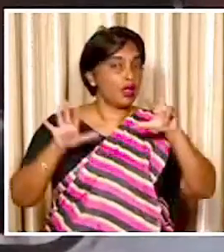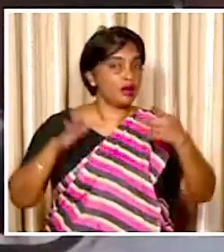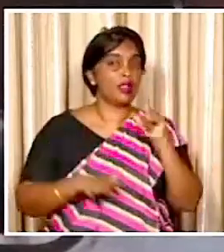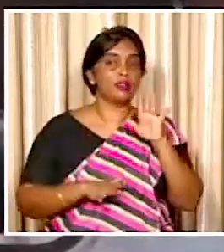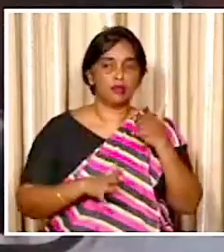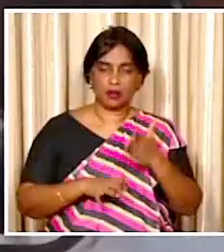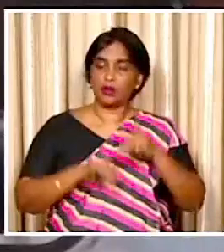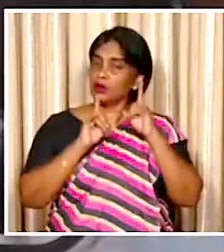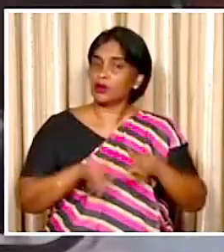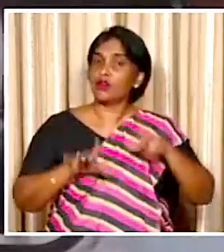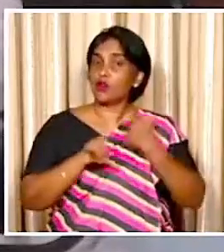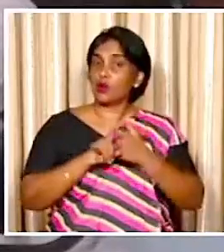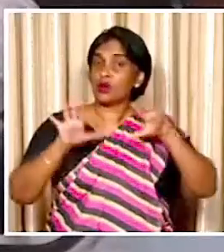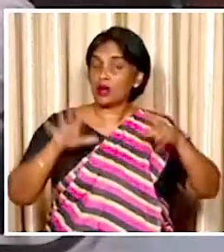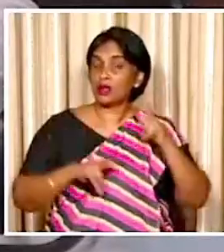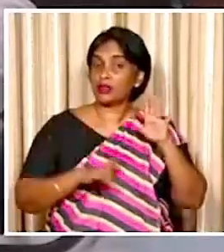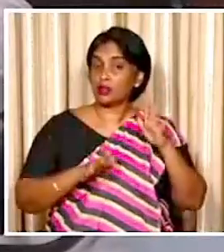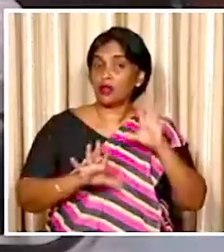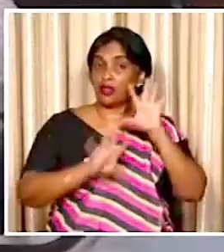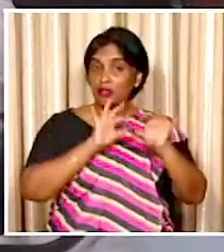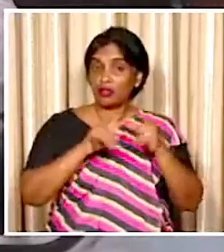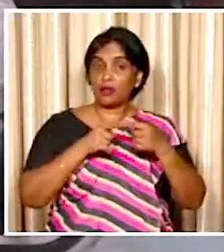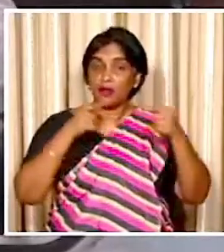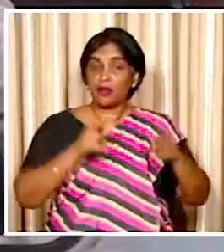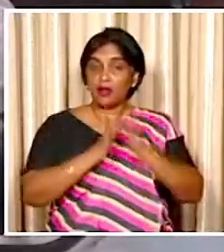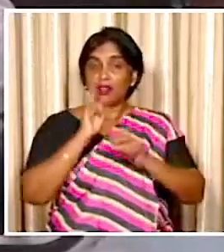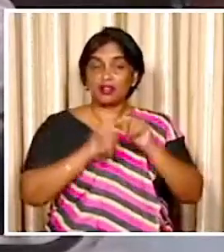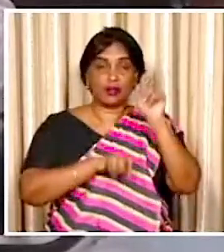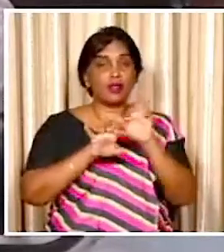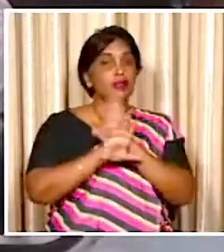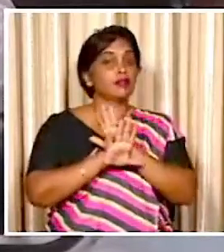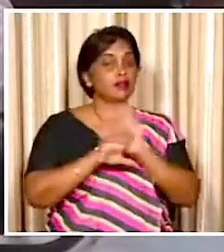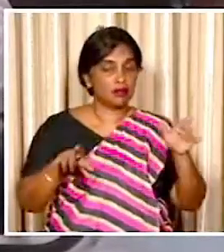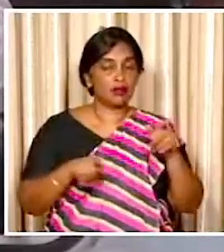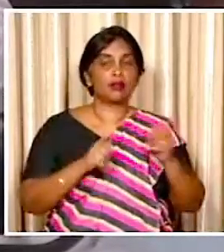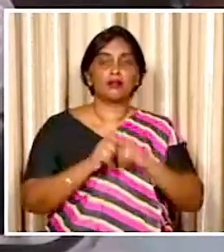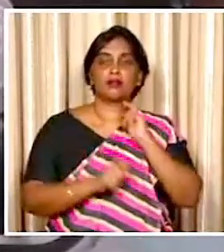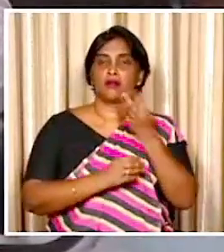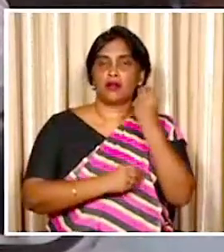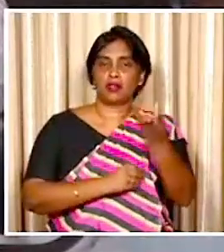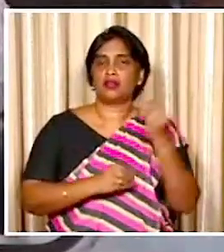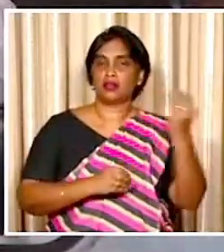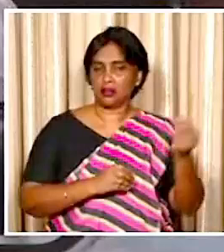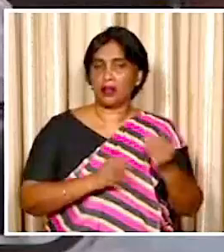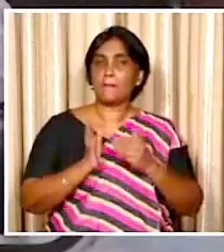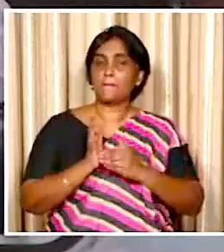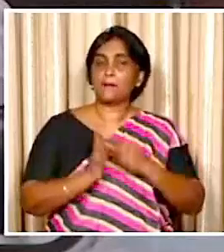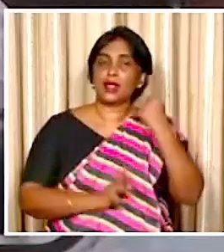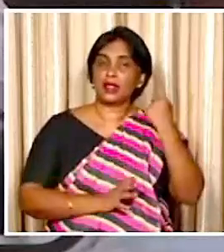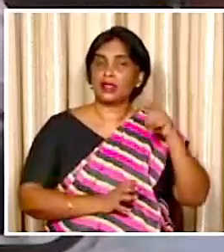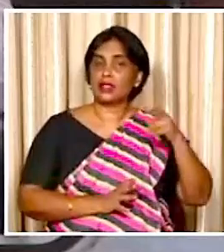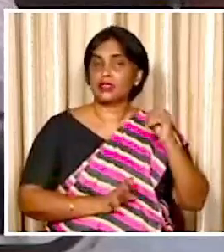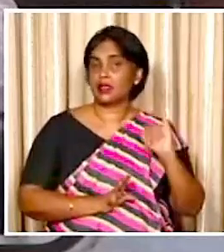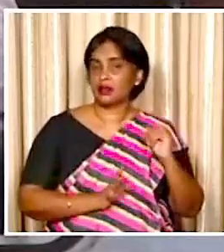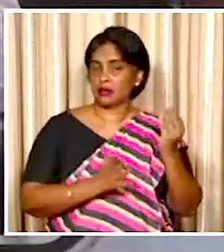කරන්නේ. මේ 875 වෙන් කරලා අර තෝරගත්ත විපක්ෂයේ මන්ත්‍රීවරු 19 දෙනෙකුට ප්‍රතිපාදන දෙනවා. මිලියන 1206ක් වෙන්